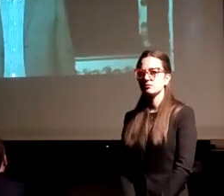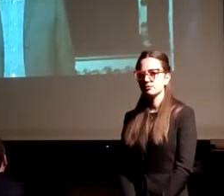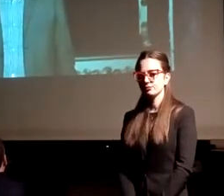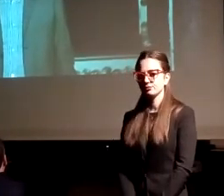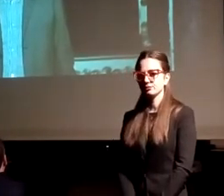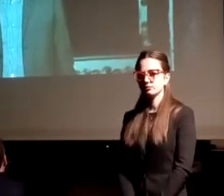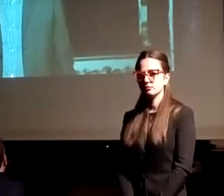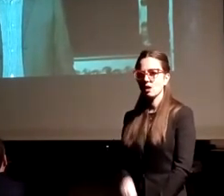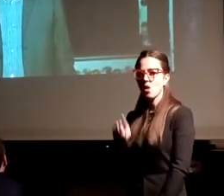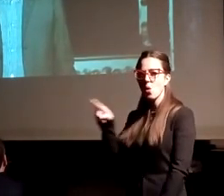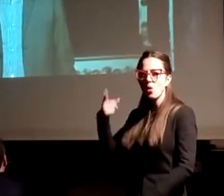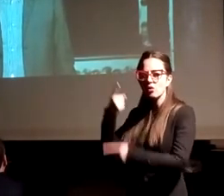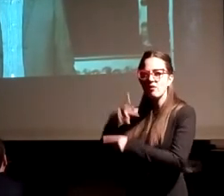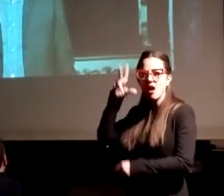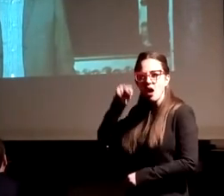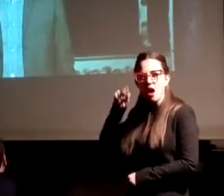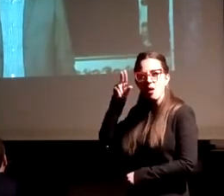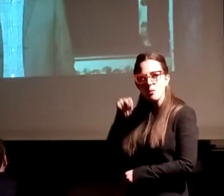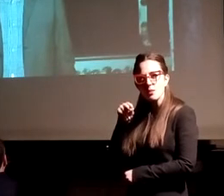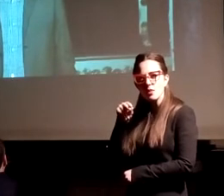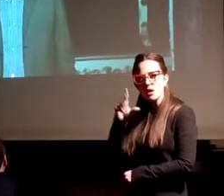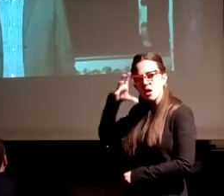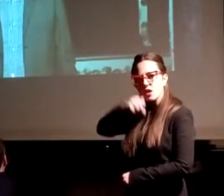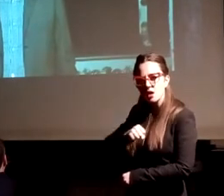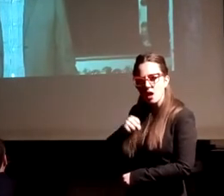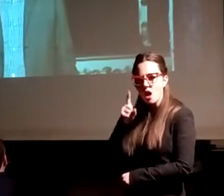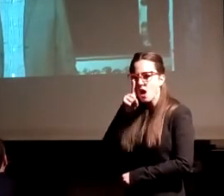mi dovevo capire sospettare